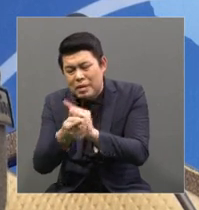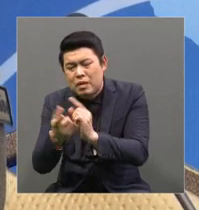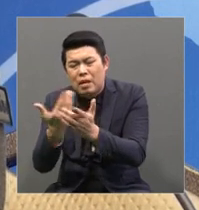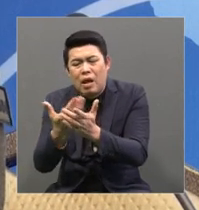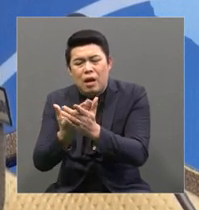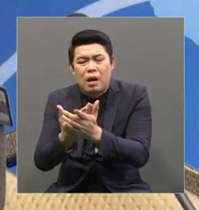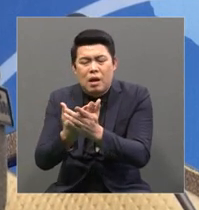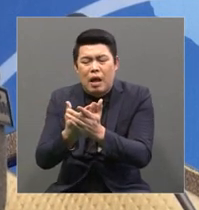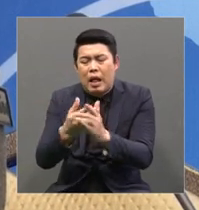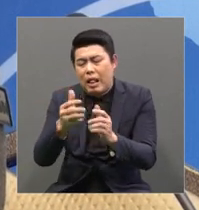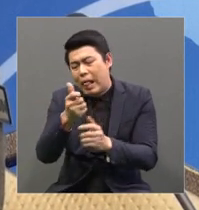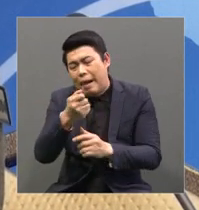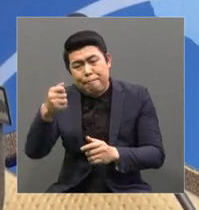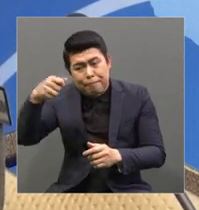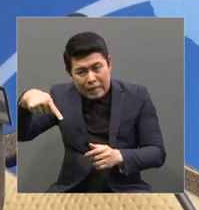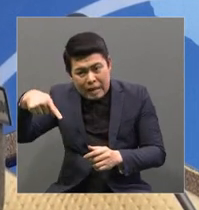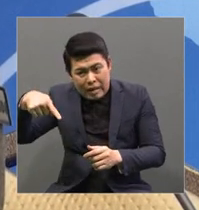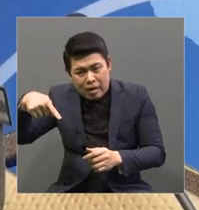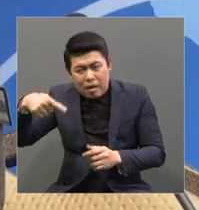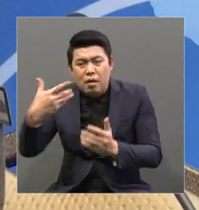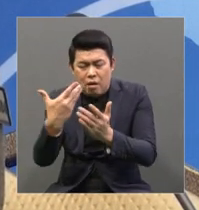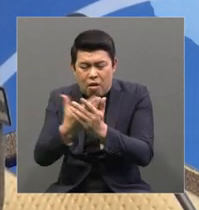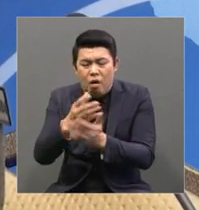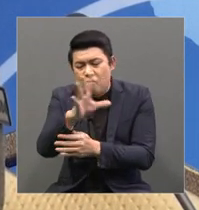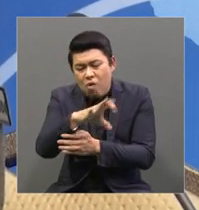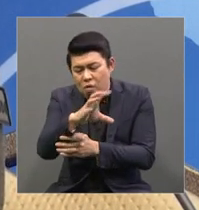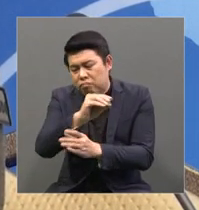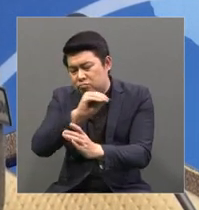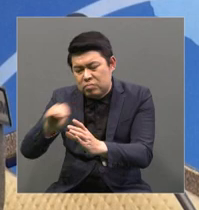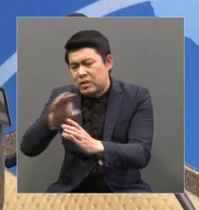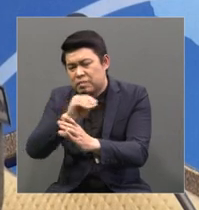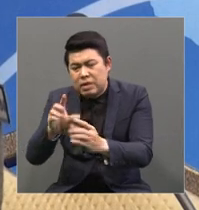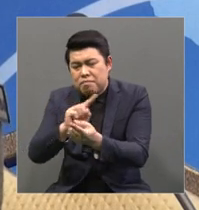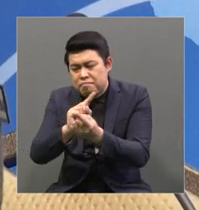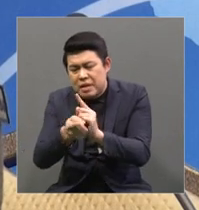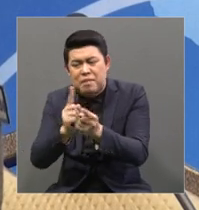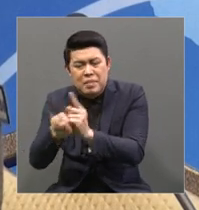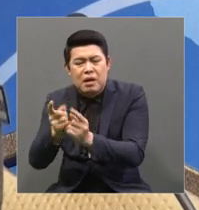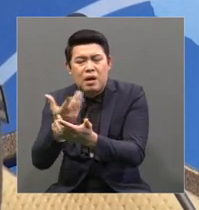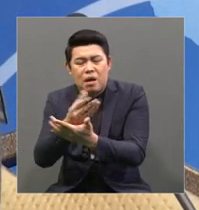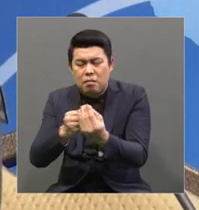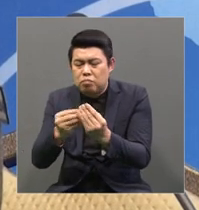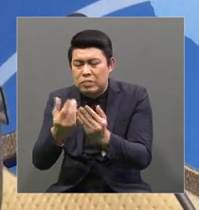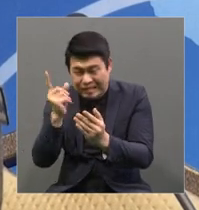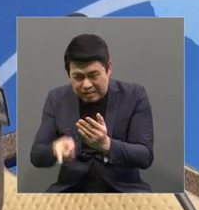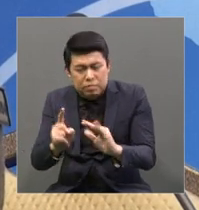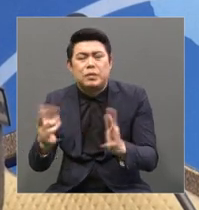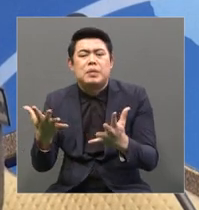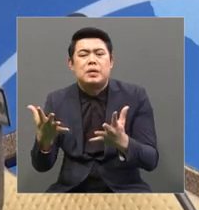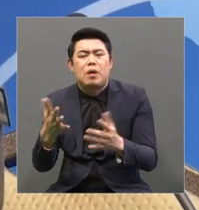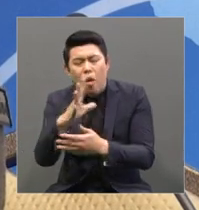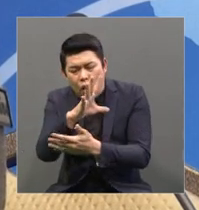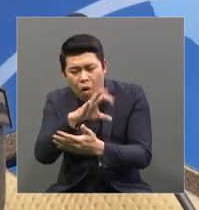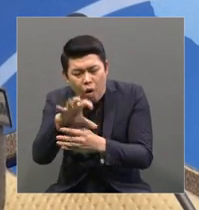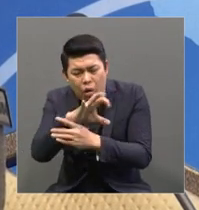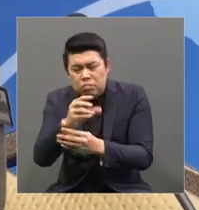การสร้างแอปพลิเคชันขึ้นมาแล้วก็มีการหลอกโดยการเทรดเงินแต่ไม่มีการเทรดจริงนะครับก็มีการหลอก